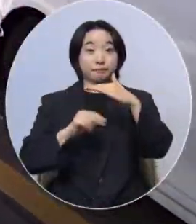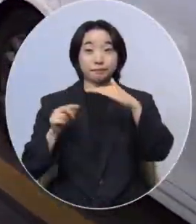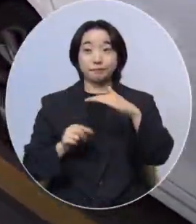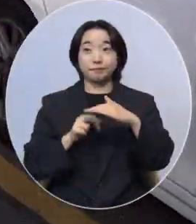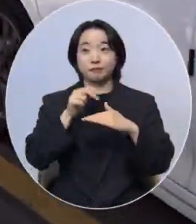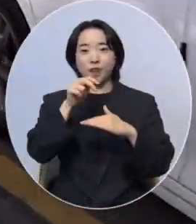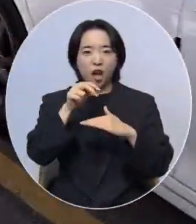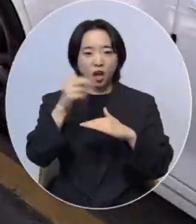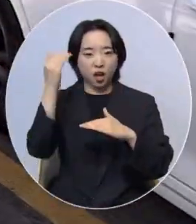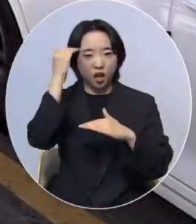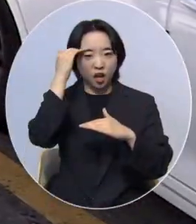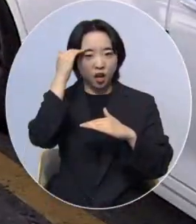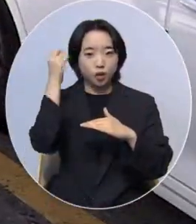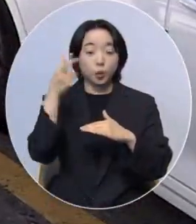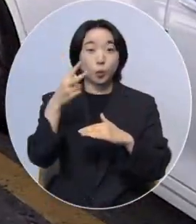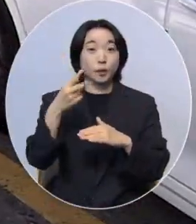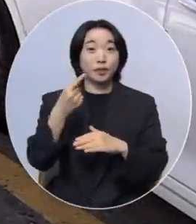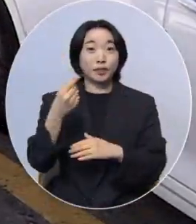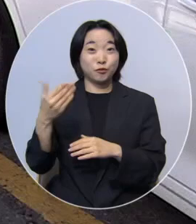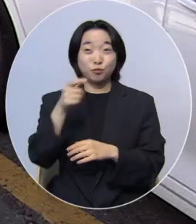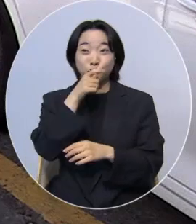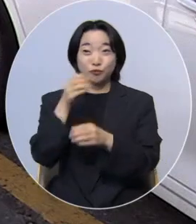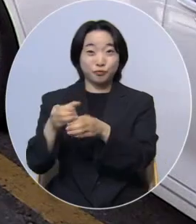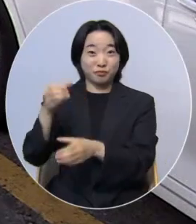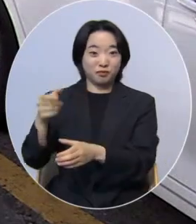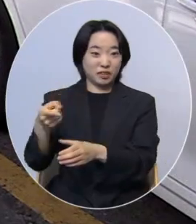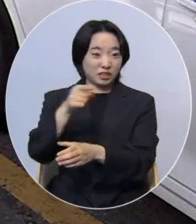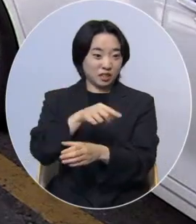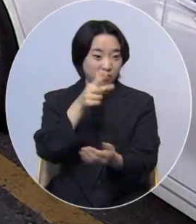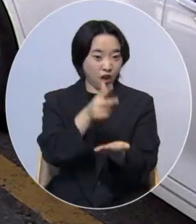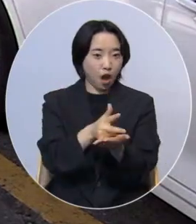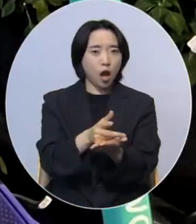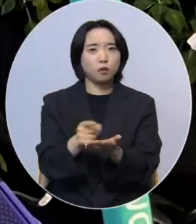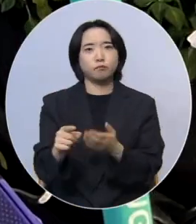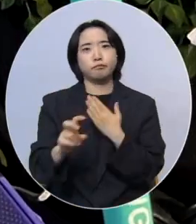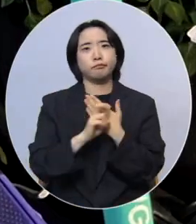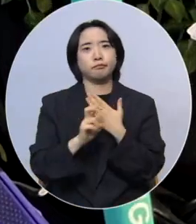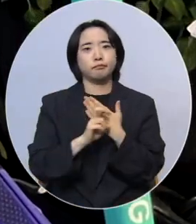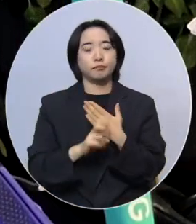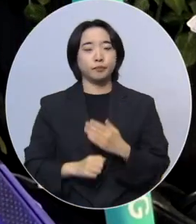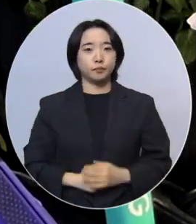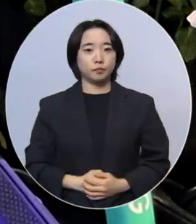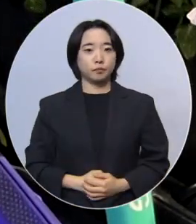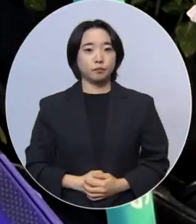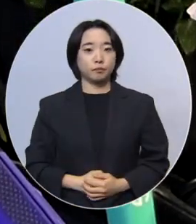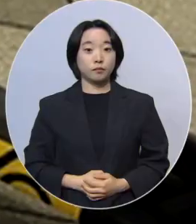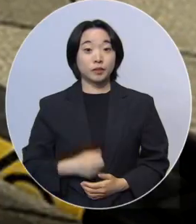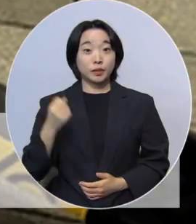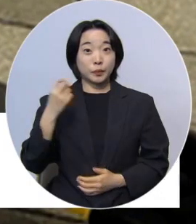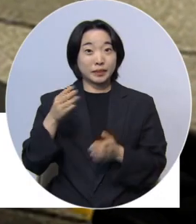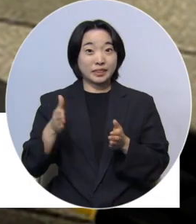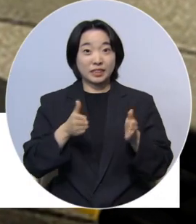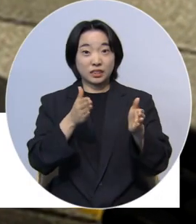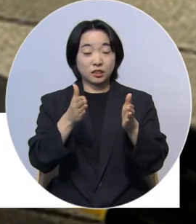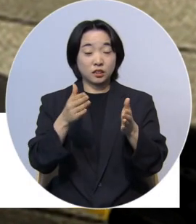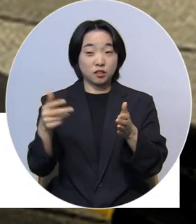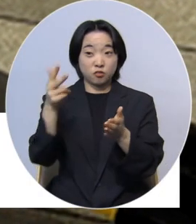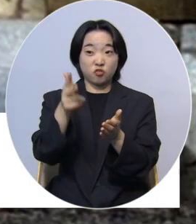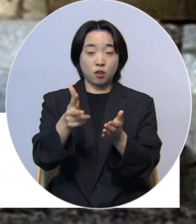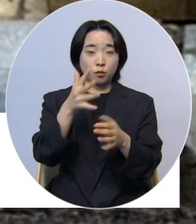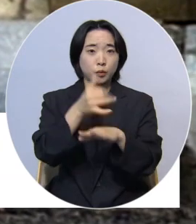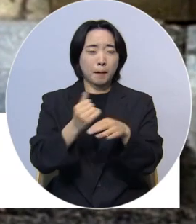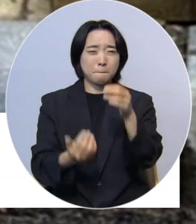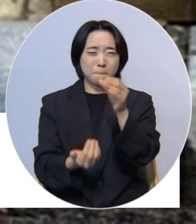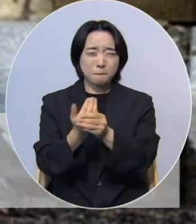진출입로를 막거나 소화전 주변에 주정차하는 건 과태료 대상입니다. 심지어 찻길에 주정차해 놓는 바람에 사고로